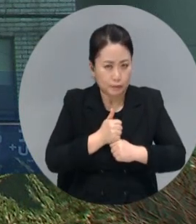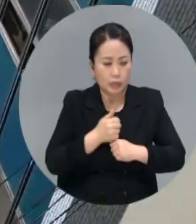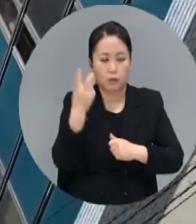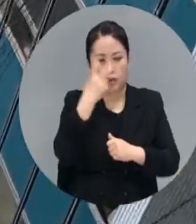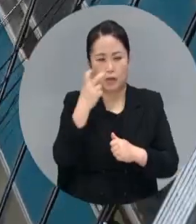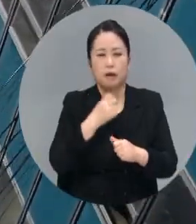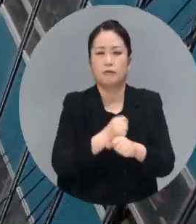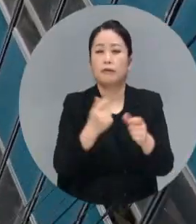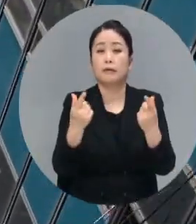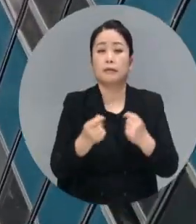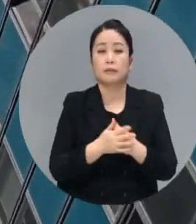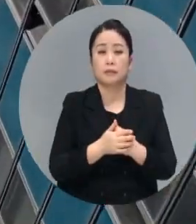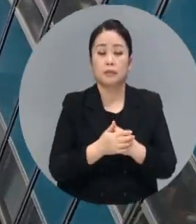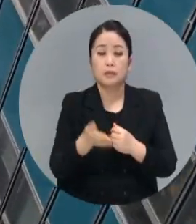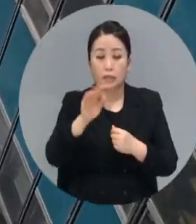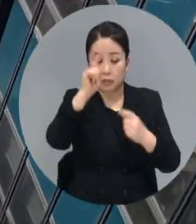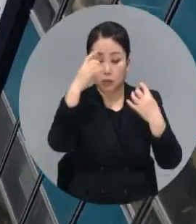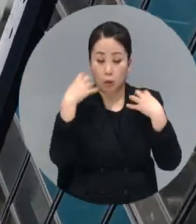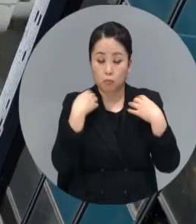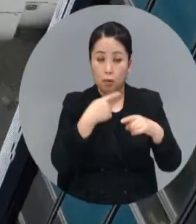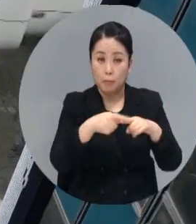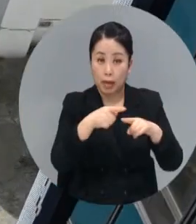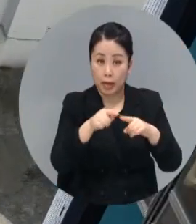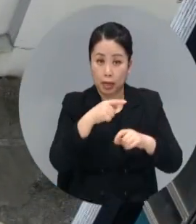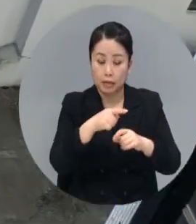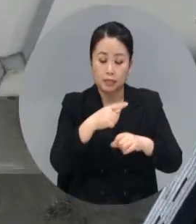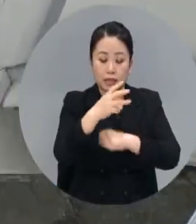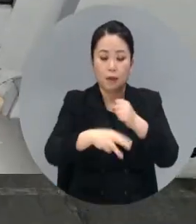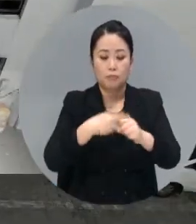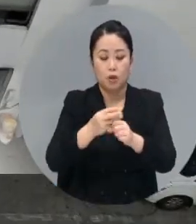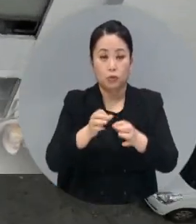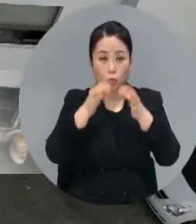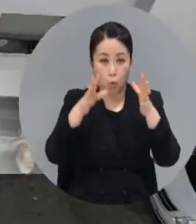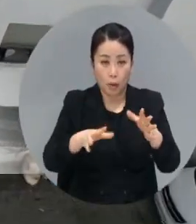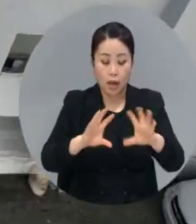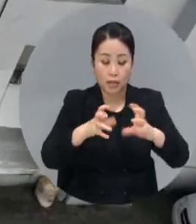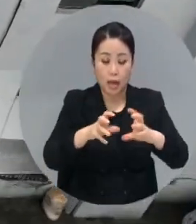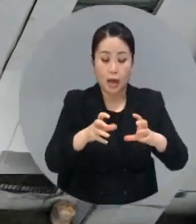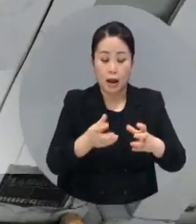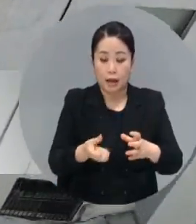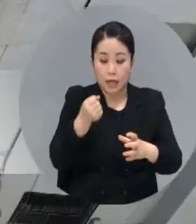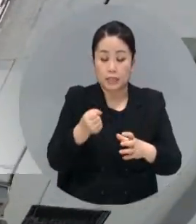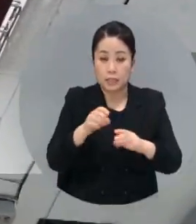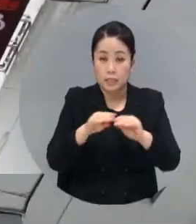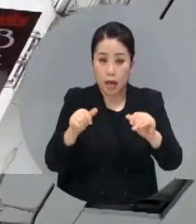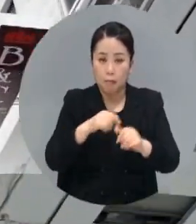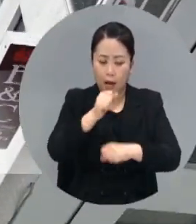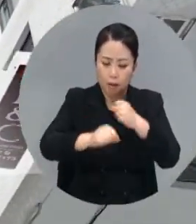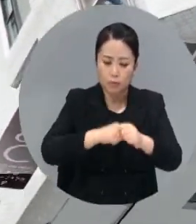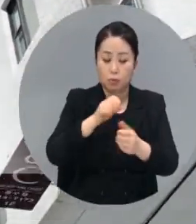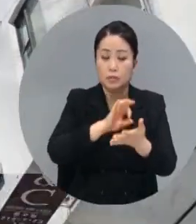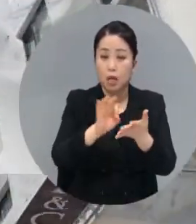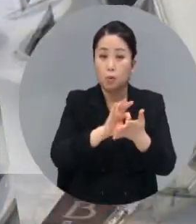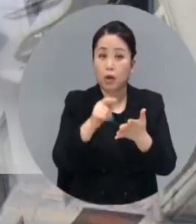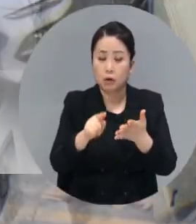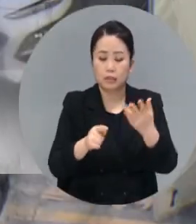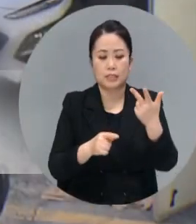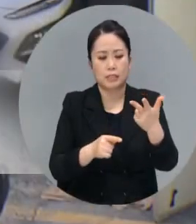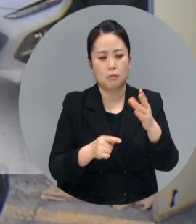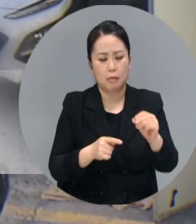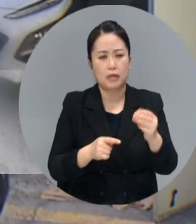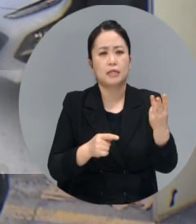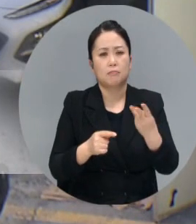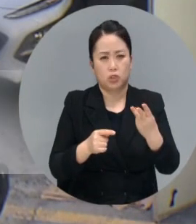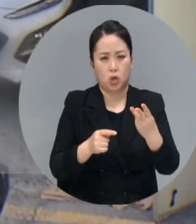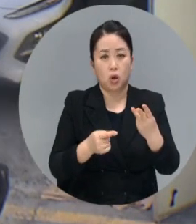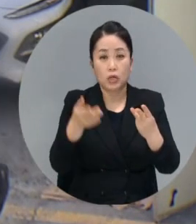같습니다. 이 사이 정부가 파악한 지난 3년간 국유지 무단 점유 면적은 7만 3천 제곱킬로미터.